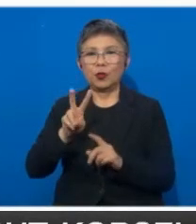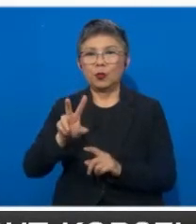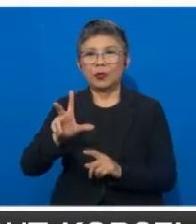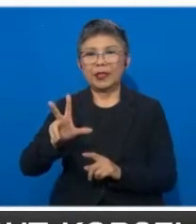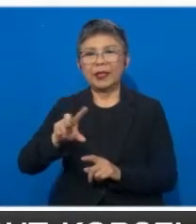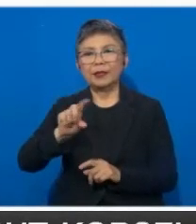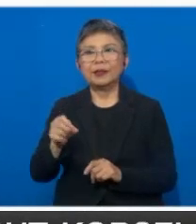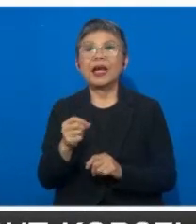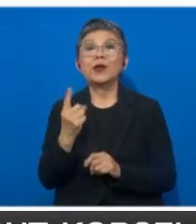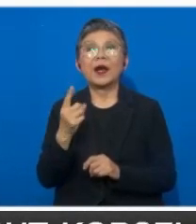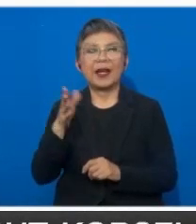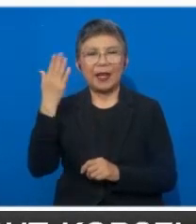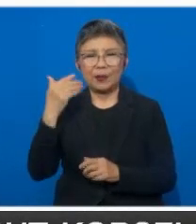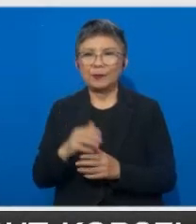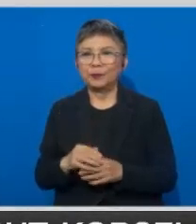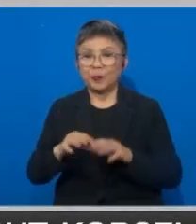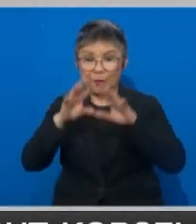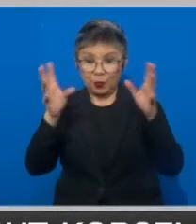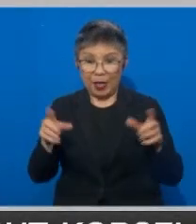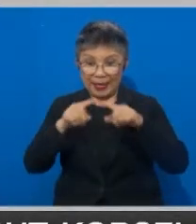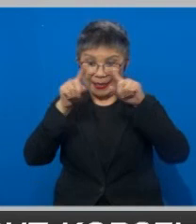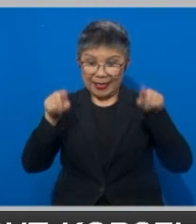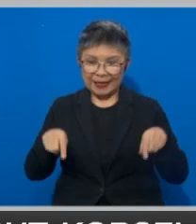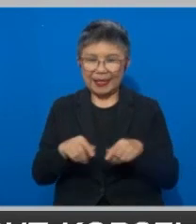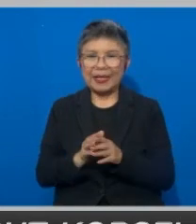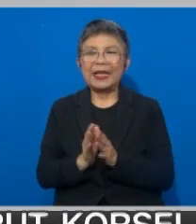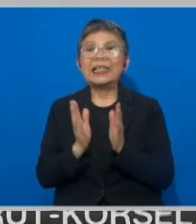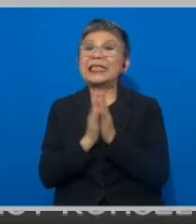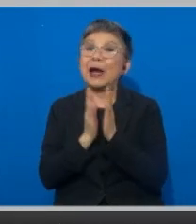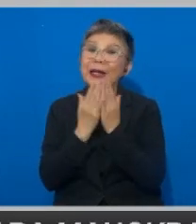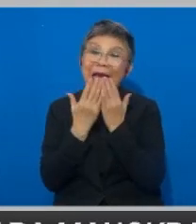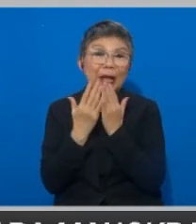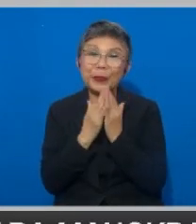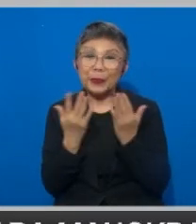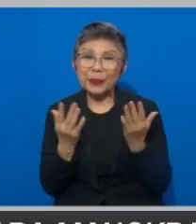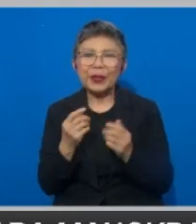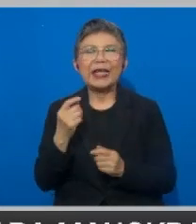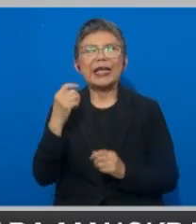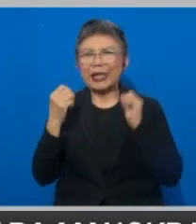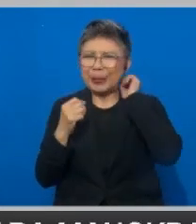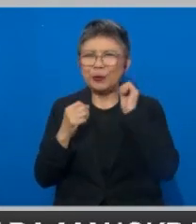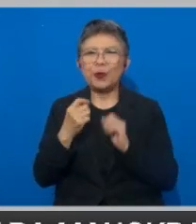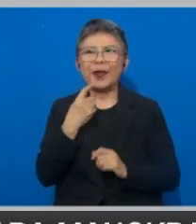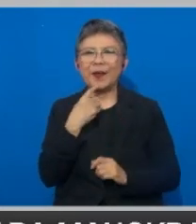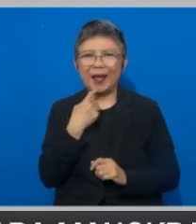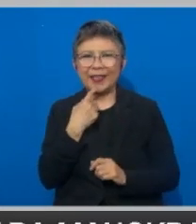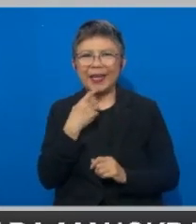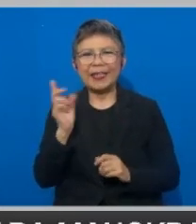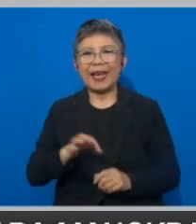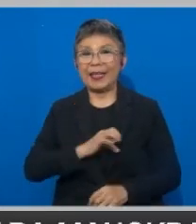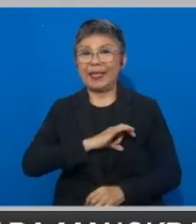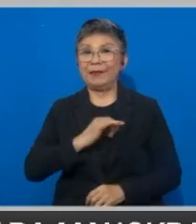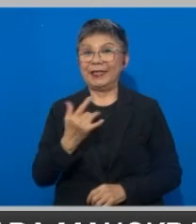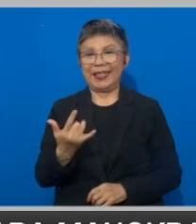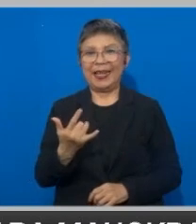Januari. Pada bunga terdapat selembar kertas bertuliskan "Selamat ulang tahun Ibu Megawati Soekarnoputri" dari Presiden